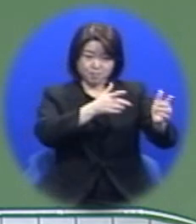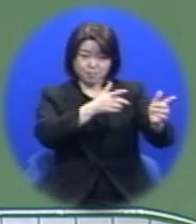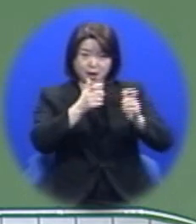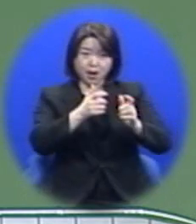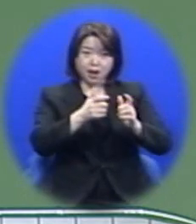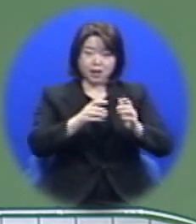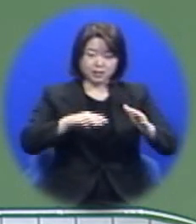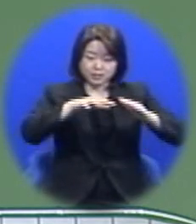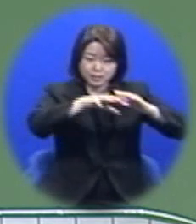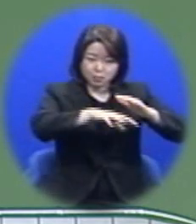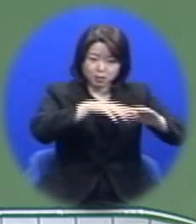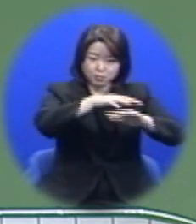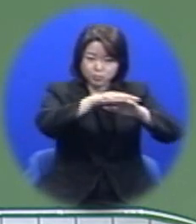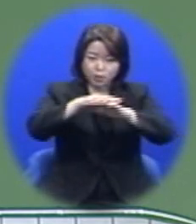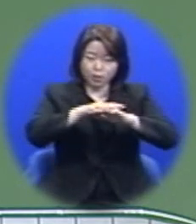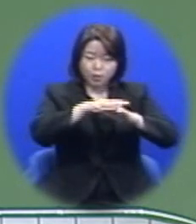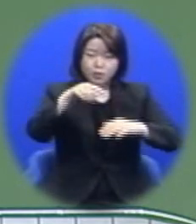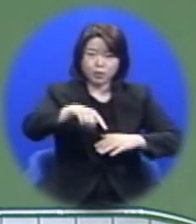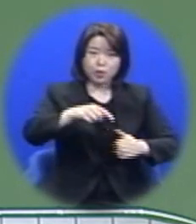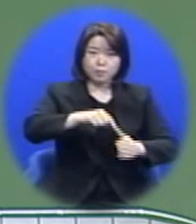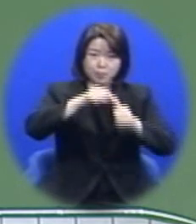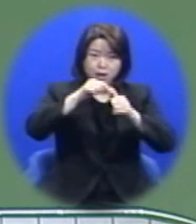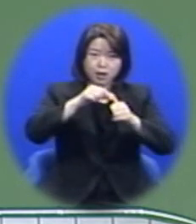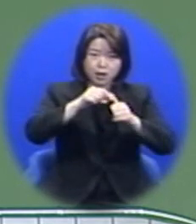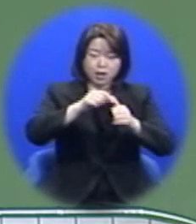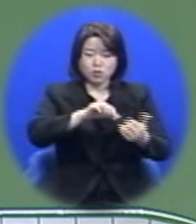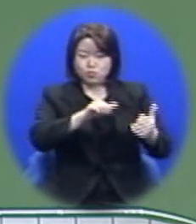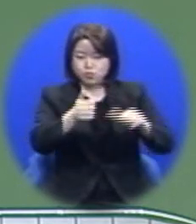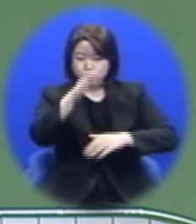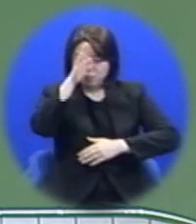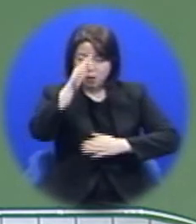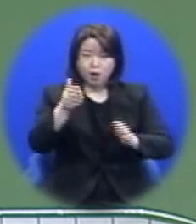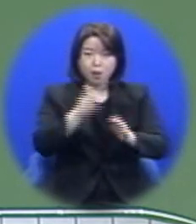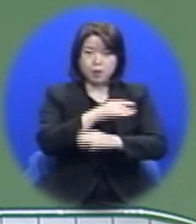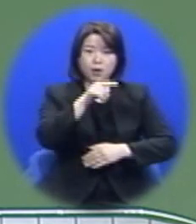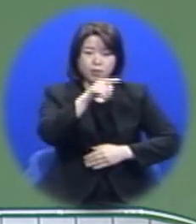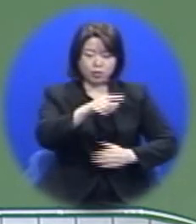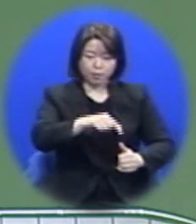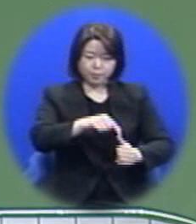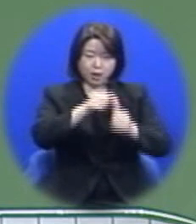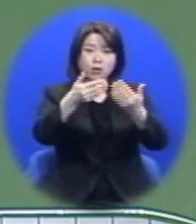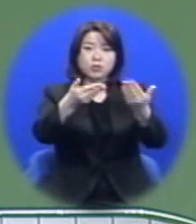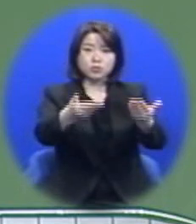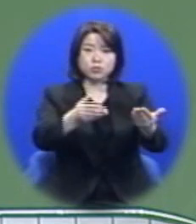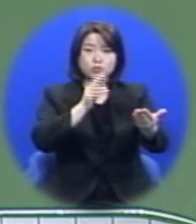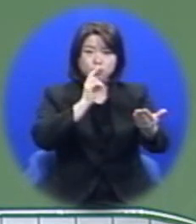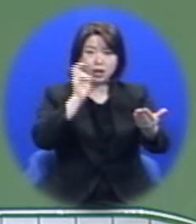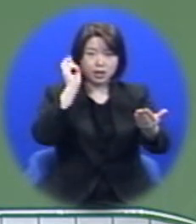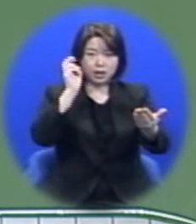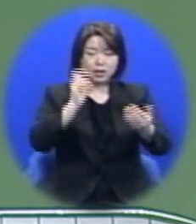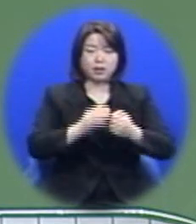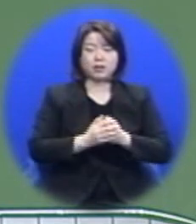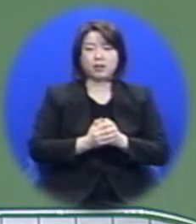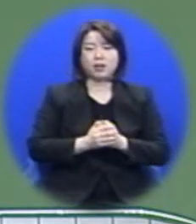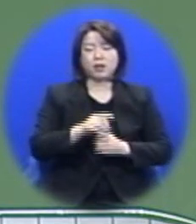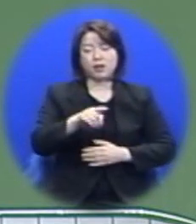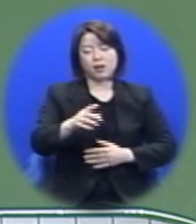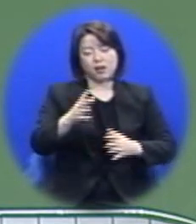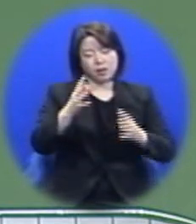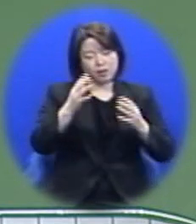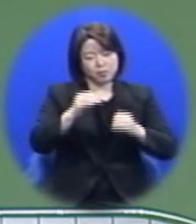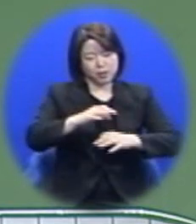빼내주시고 죽을 병에서 너를 건져주실 것이다. 이건 참 얼마나 놀라운